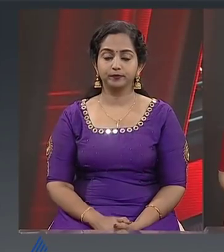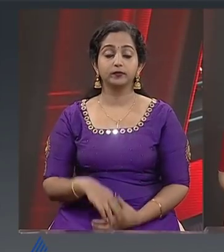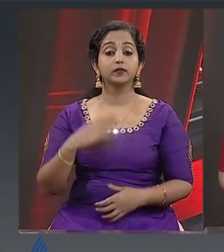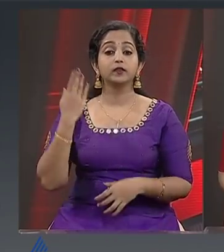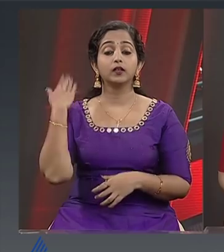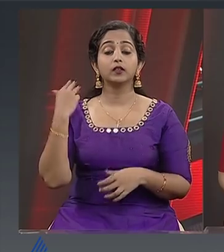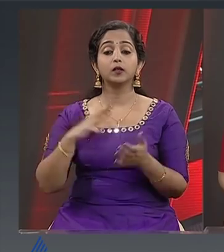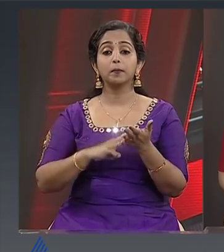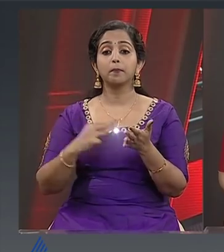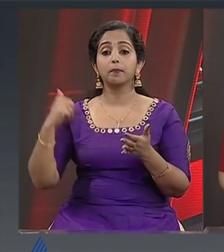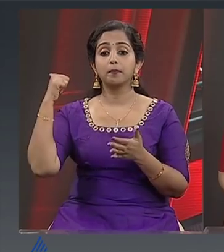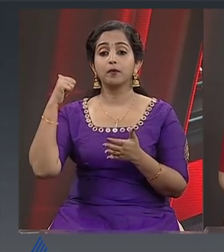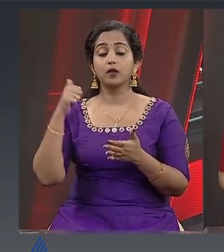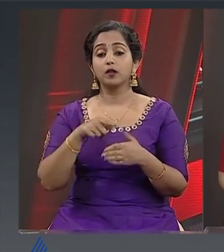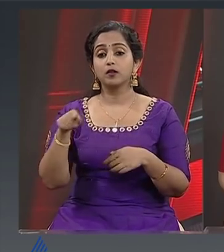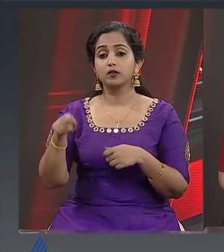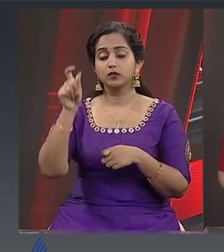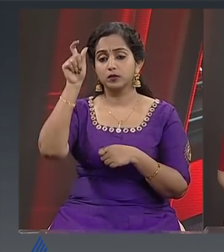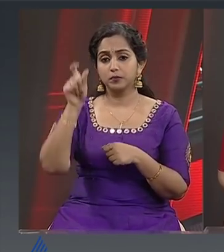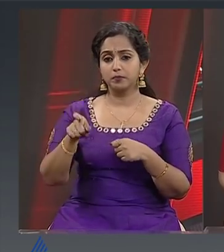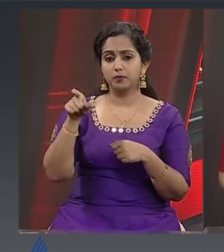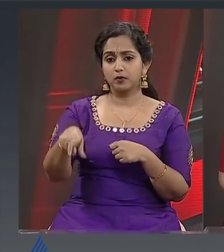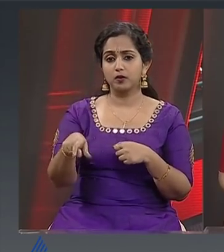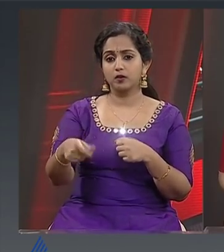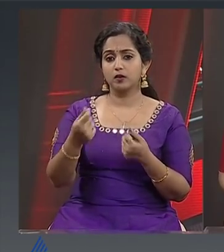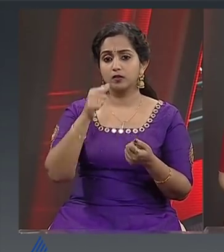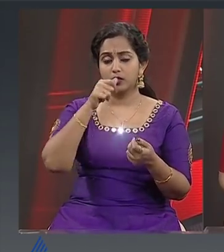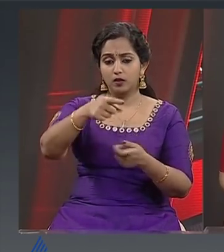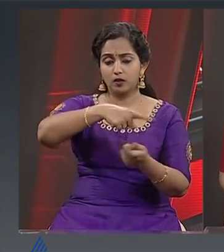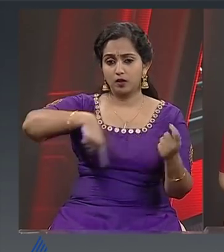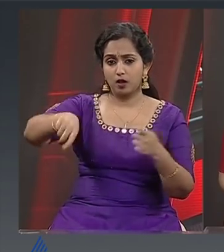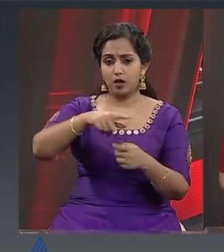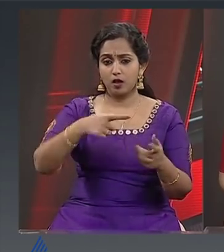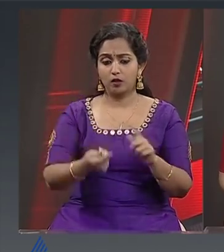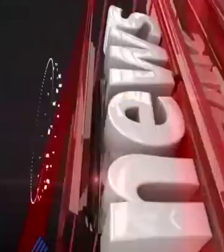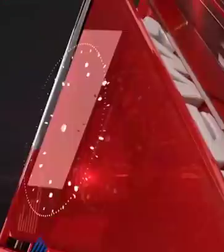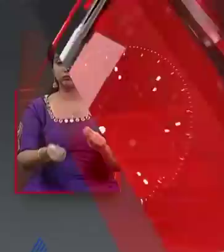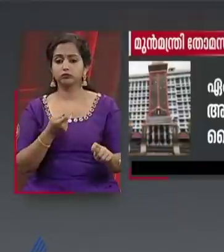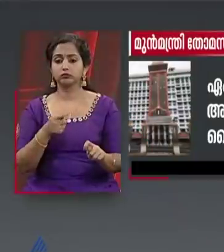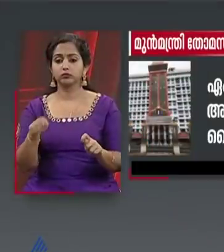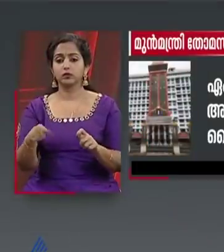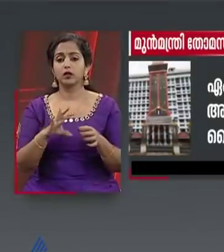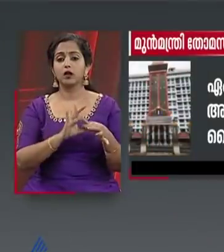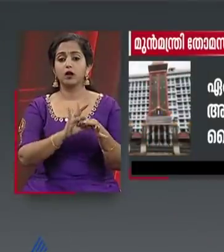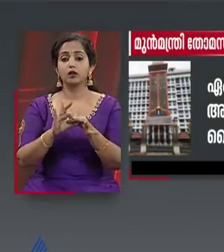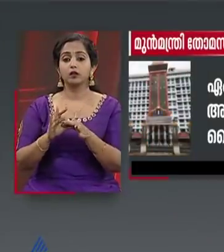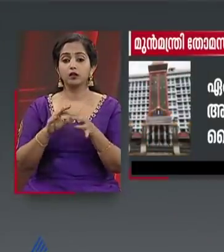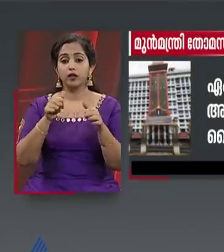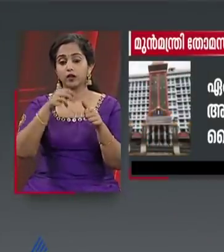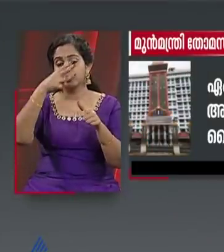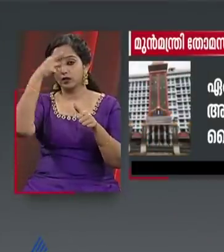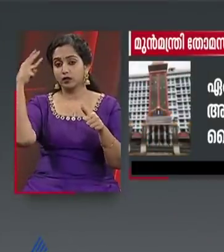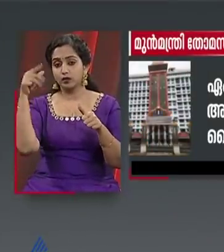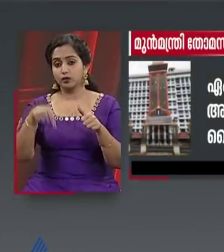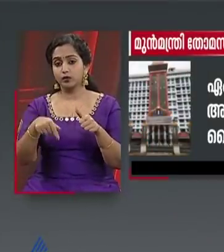മുൻമന്ത്രി തോമസ് ചാണ്ടിയുടെ കായൽ കയ്യേറ്റവുമായി ബന്ധപ്പെട്ട് ഏഷ്യാനെറ്റ് ന്യൂസിനെതിരെ നൽകിയ അപകീർത്തി കേസ് ഹൈക്കോടതി തള്ളി. NCP നേതാവ്